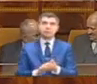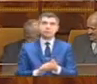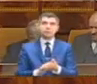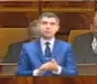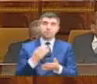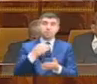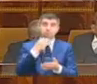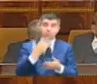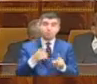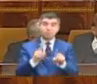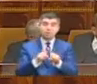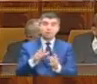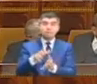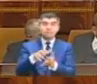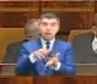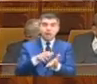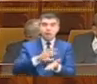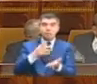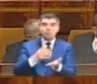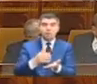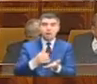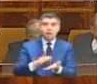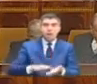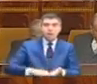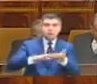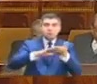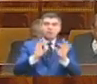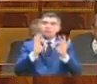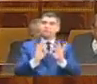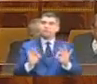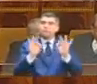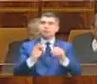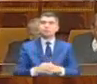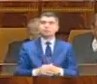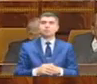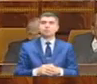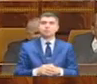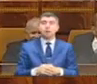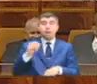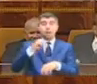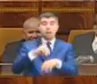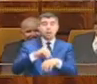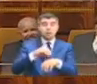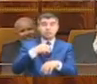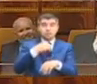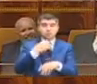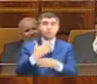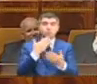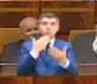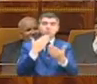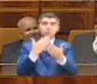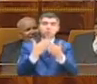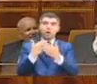أن يعطي المردود ديالو المنوط به. كذلك السيد الوزير نشكركم على انطلاق مشروع ديال